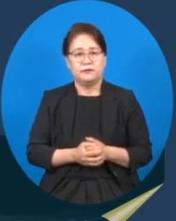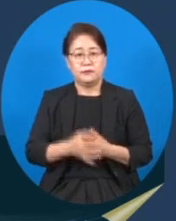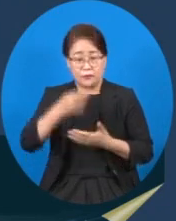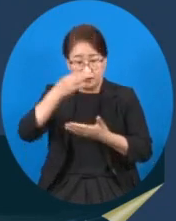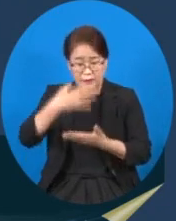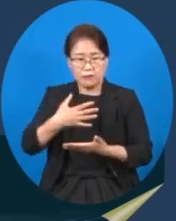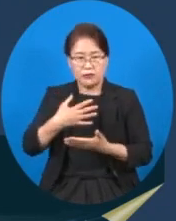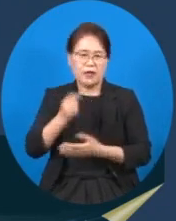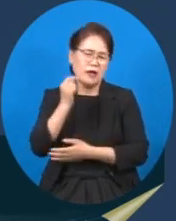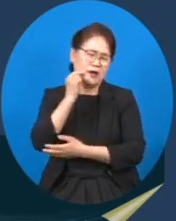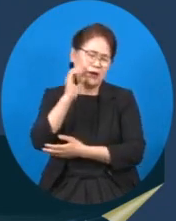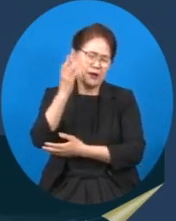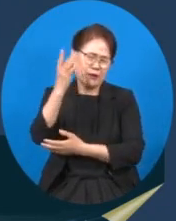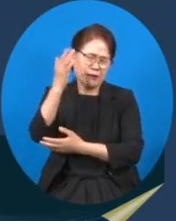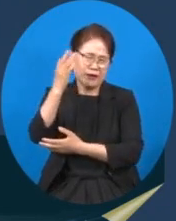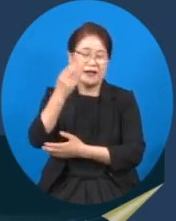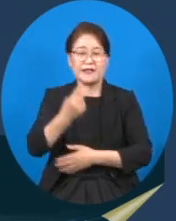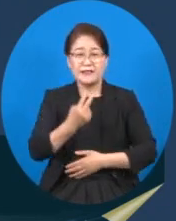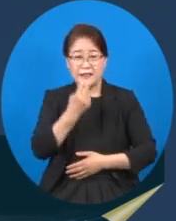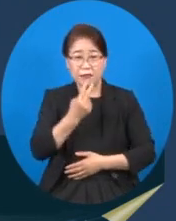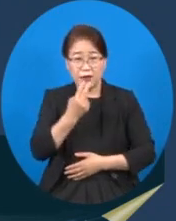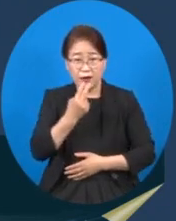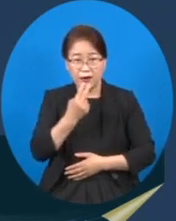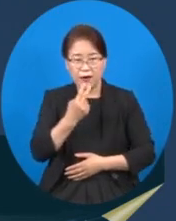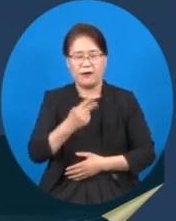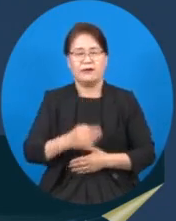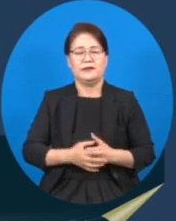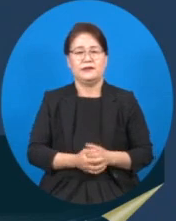재물과 영광과 생명이라.